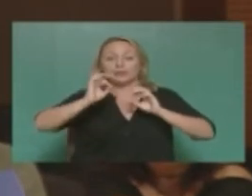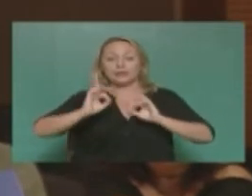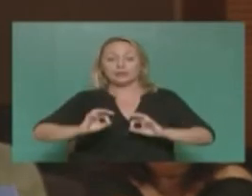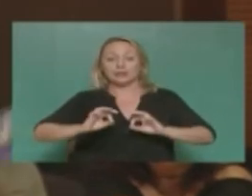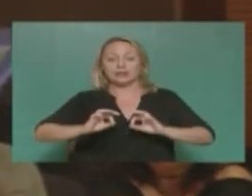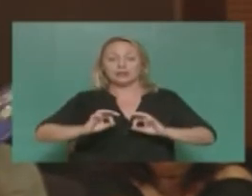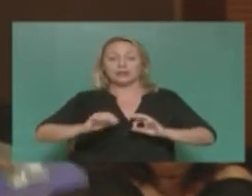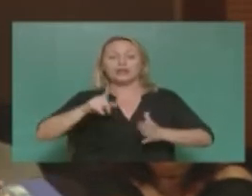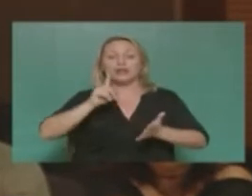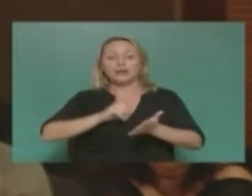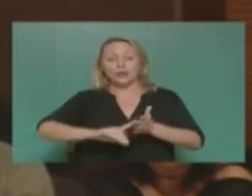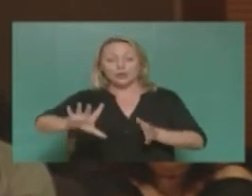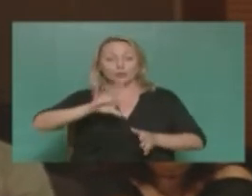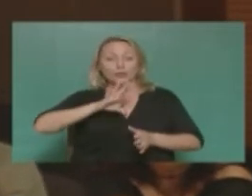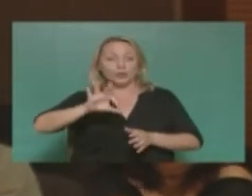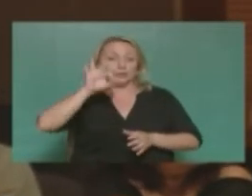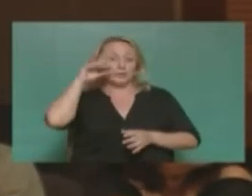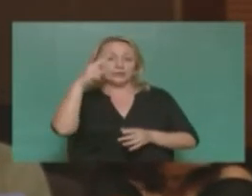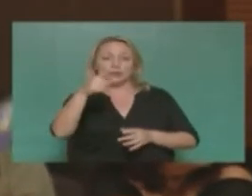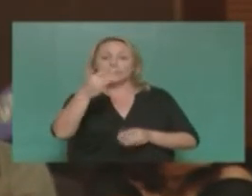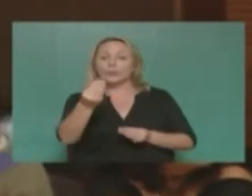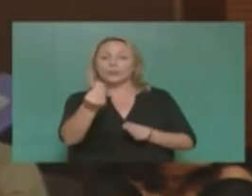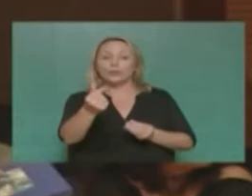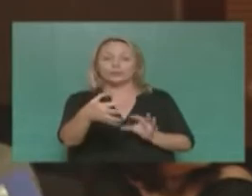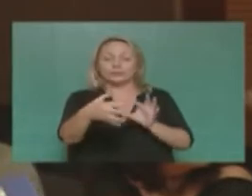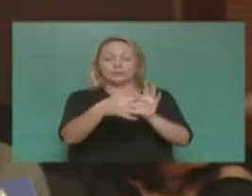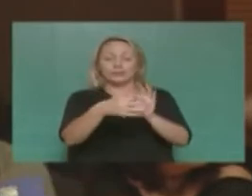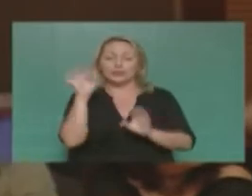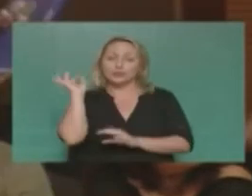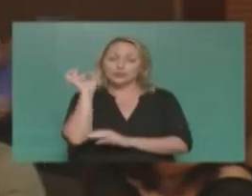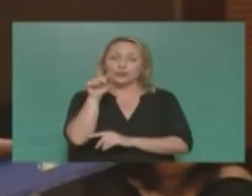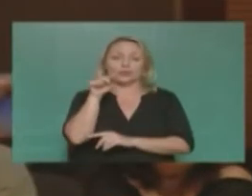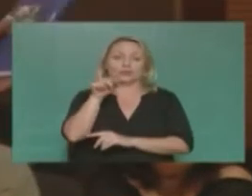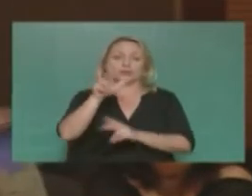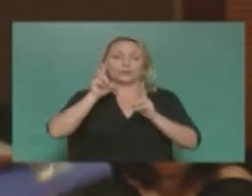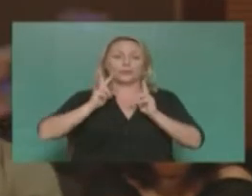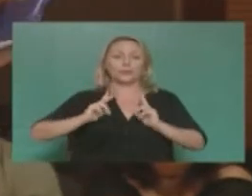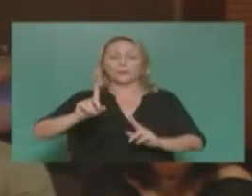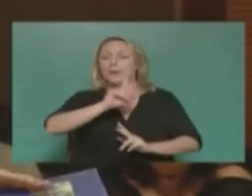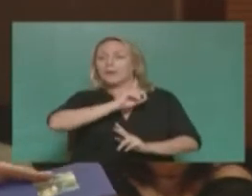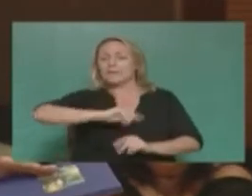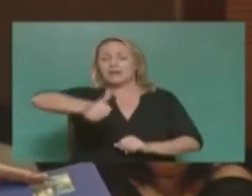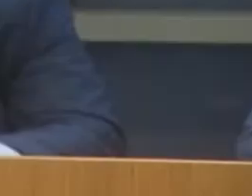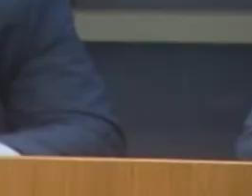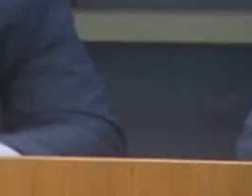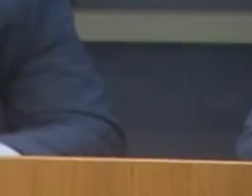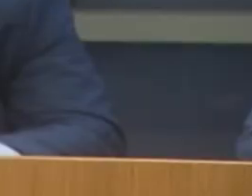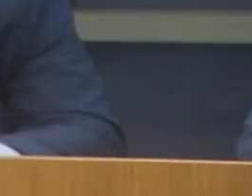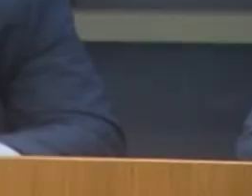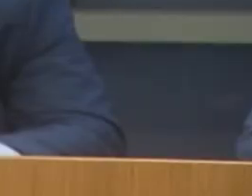η εξυπηρέτηση του πολίτη. Και εκεί στοχεύουμε να μην ταλαιπωρείται ο πολίτης.